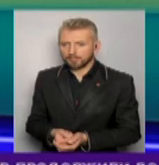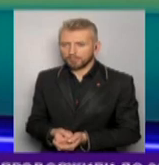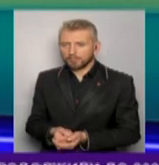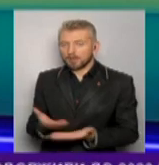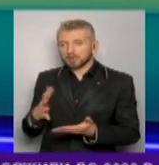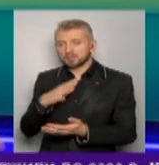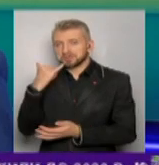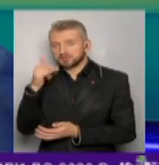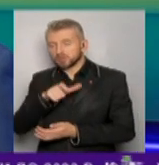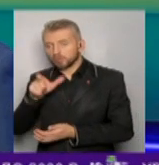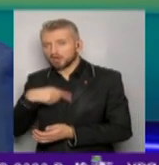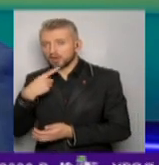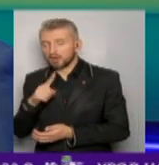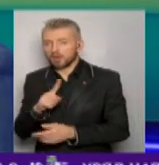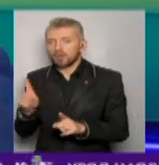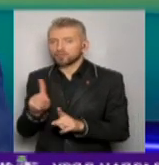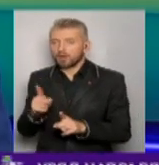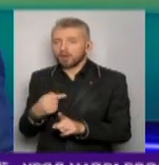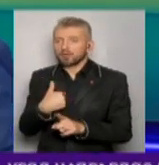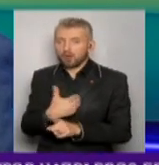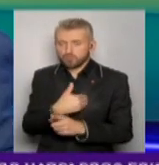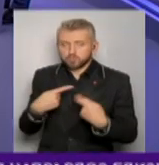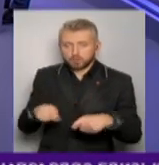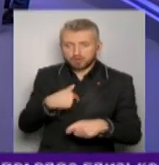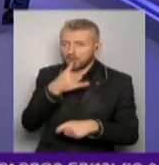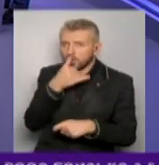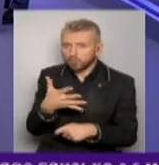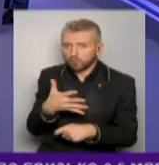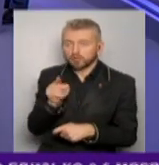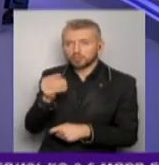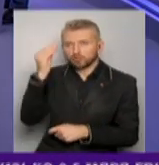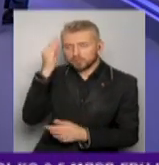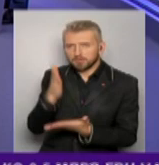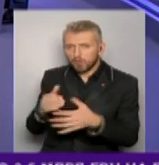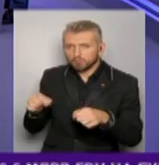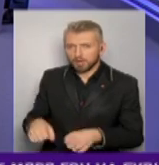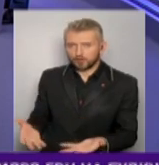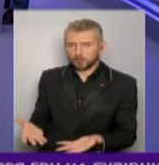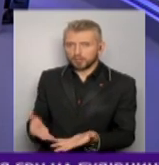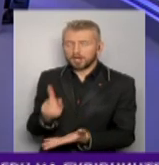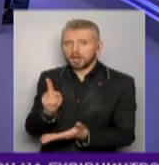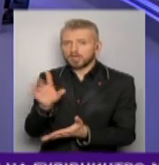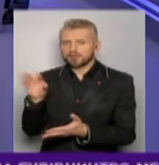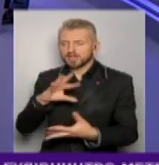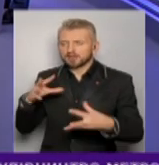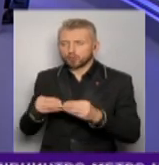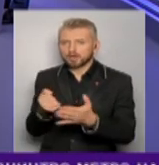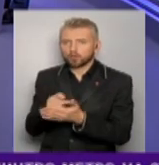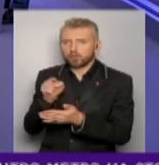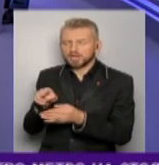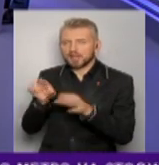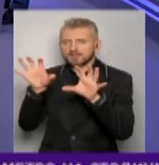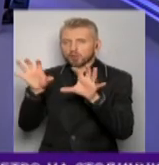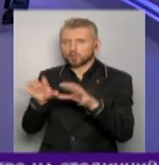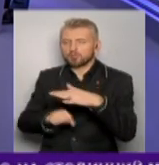дзвінки, люди казали, а що ж, я хочу продати, не можу. І ті думки мають місце. Але, знову ж таки, все зводиться до ось цієї